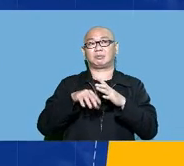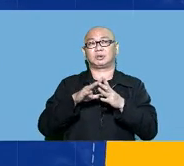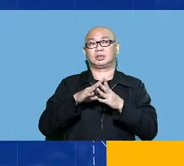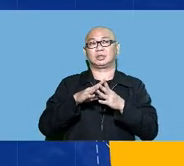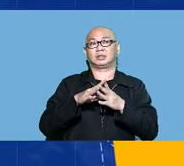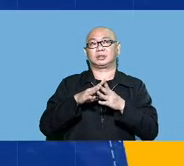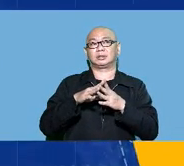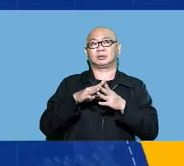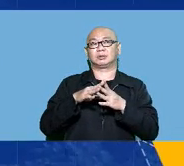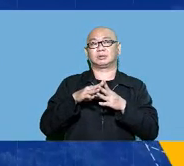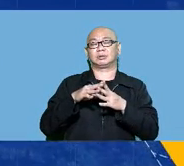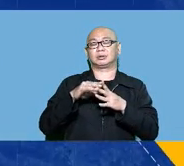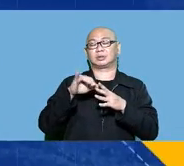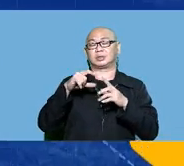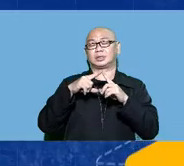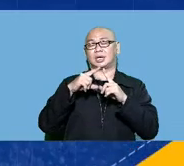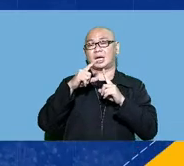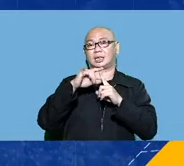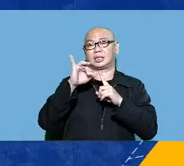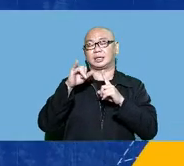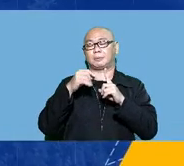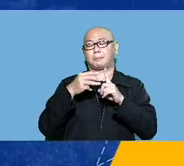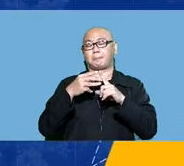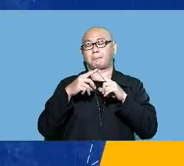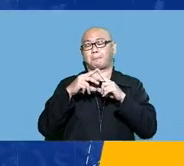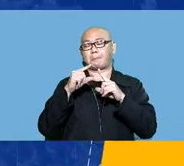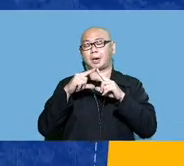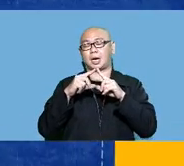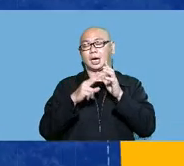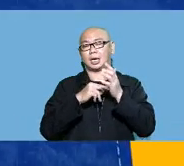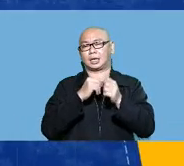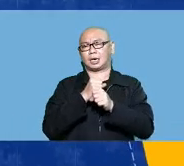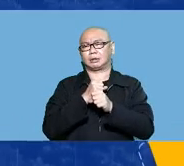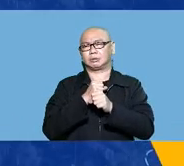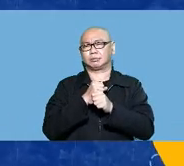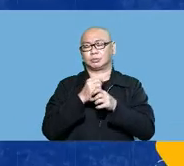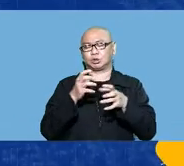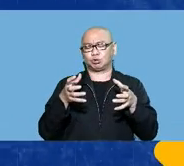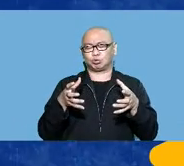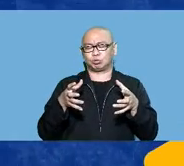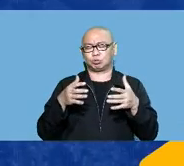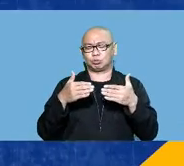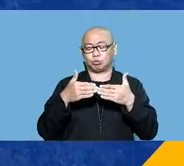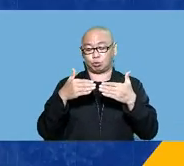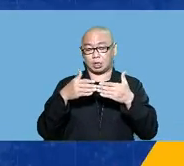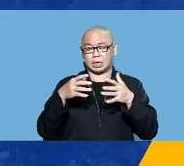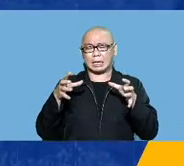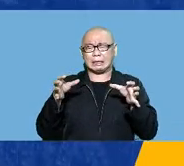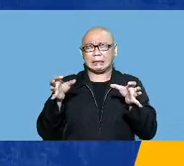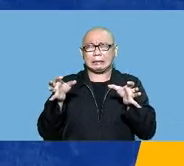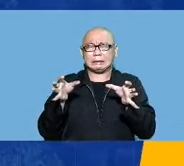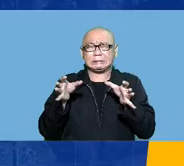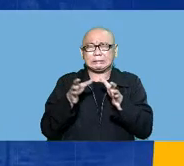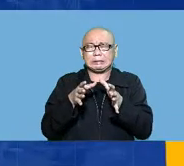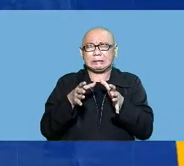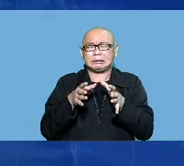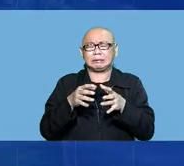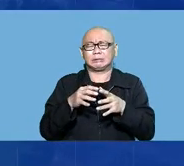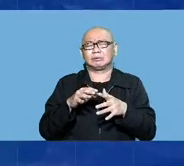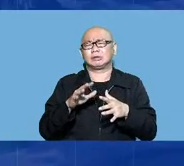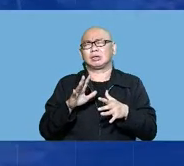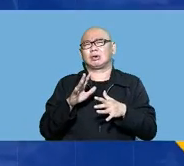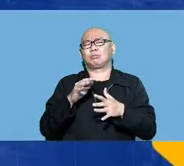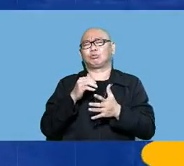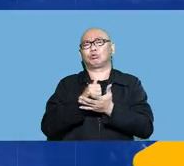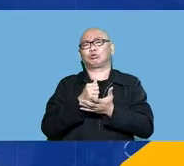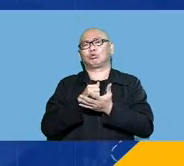luncur bendungan Jati Barang. Karena bendungan Jati Barang bendungan yang kecil sehingga barangkali tidak